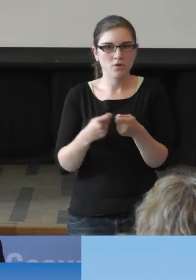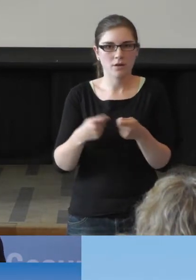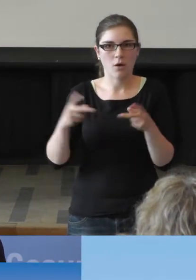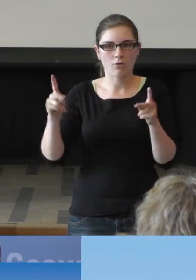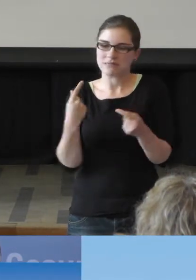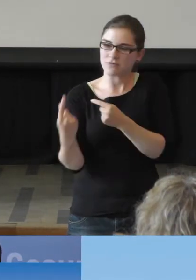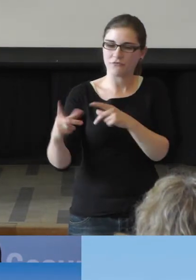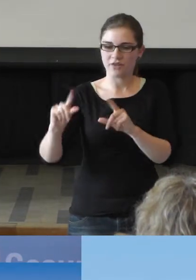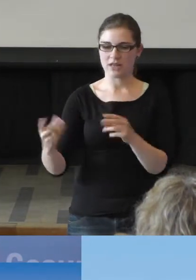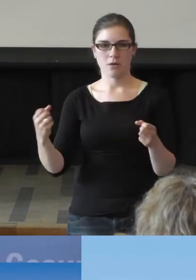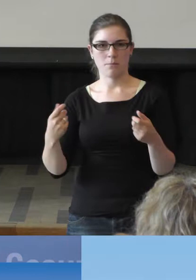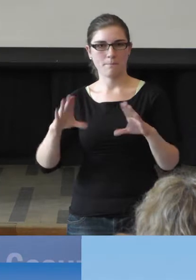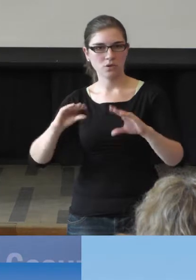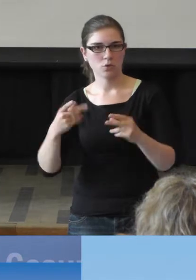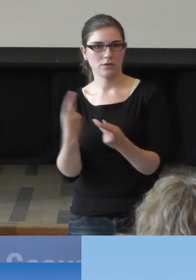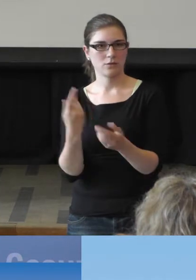halt nicht mehr benutzt wird.